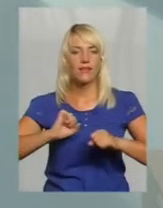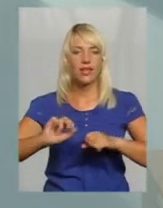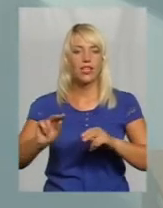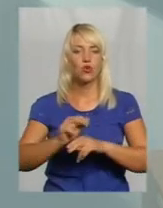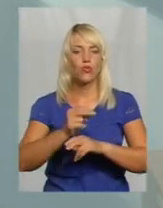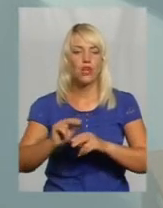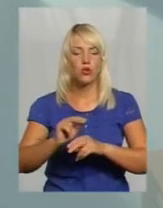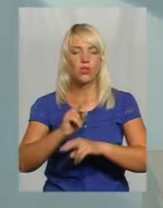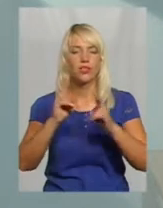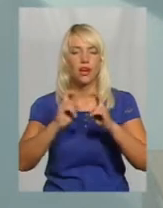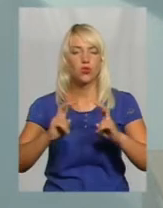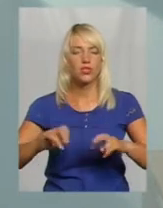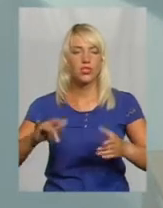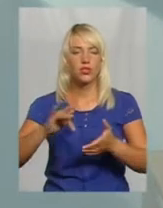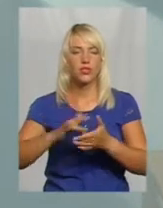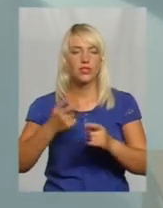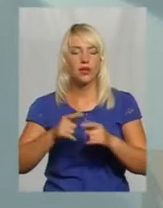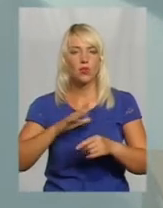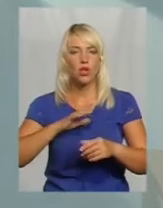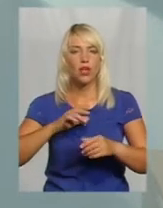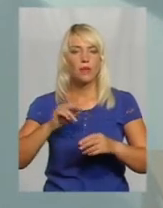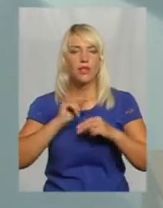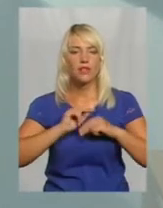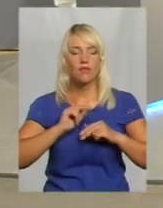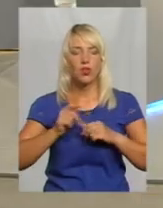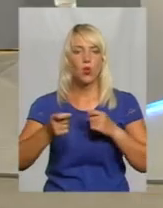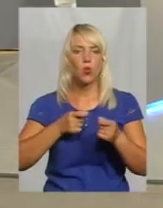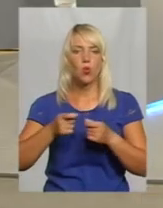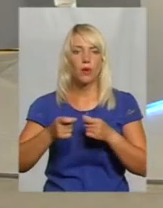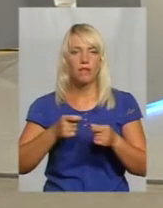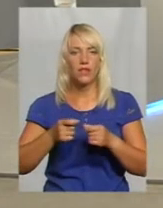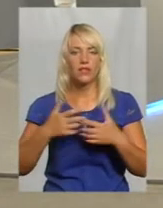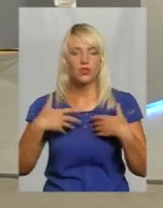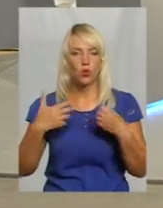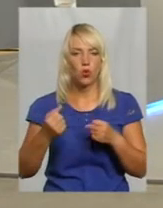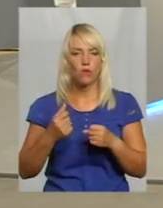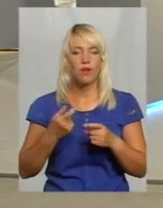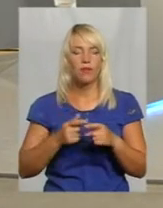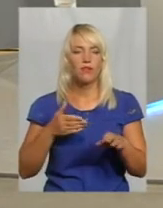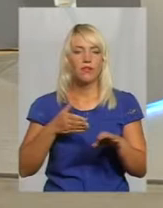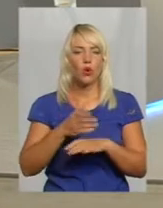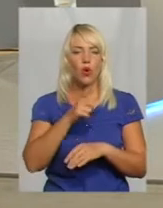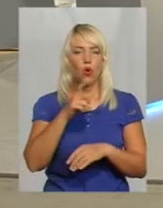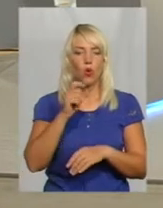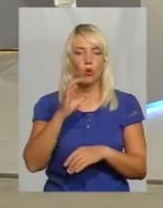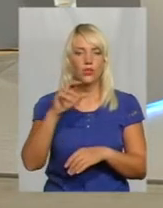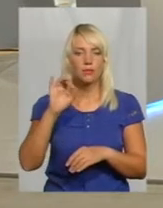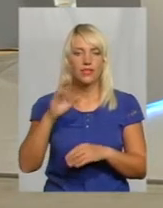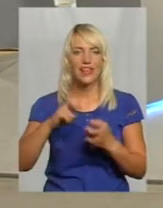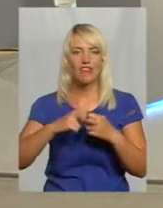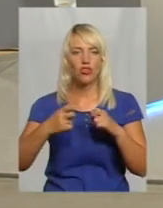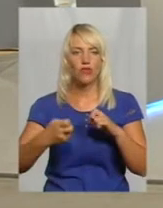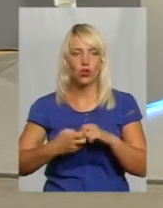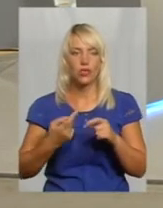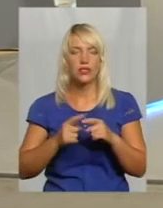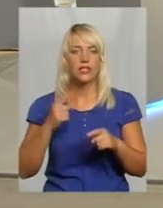лікувально-діагностичного центру, це були працівники управління здоров'я, ми відвідували хоспіс в Івано-Франківську. Це один з перших хоспісів в Україні, це